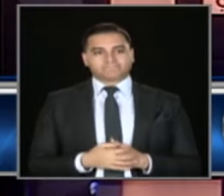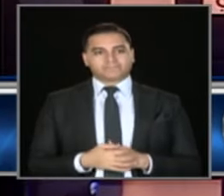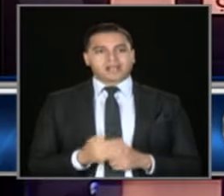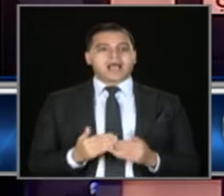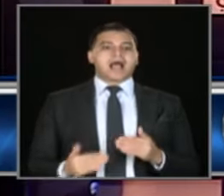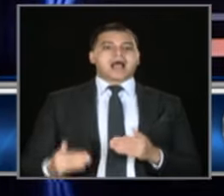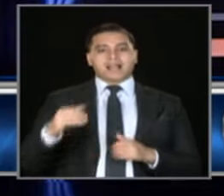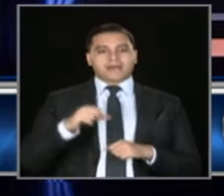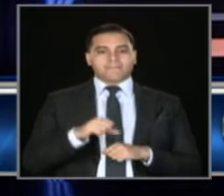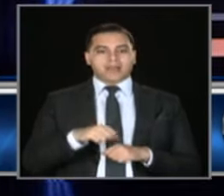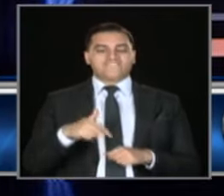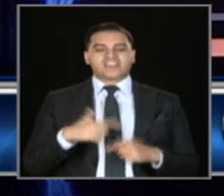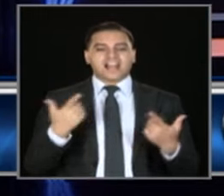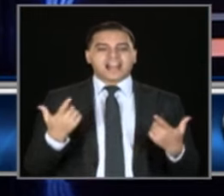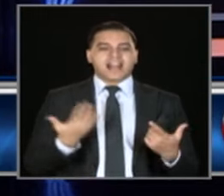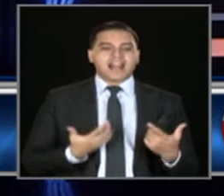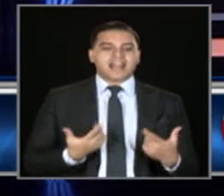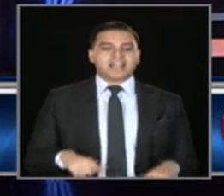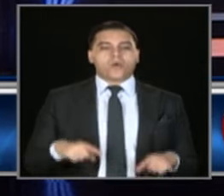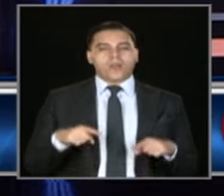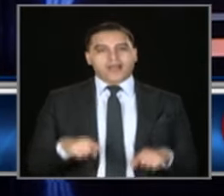أعلى نقطة في الدولة دي،